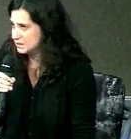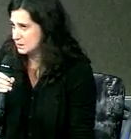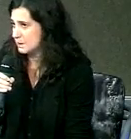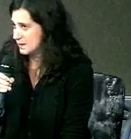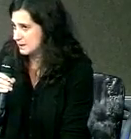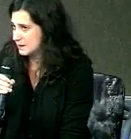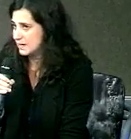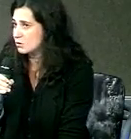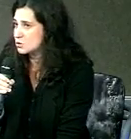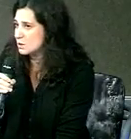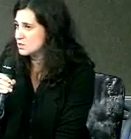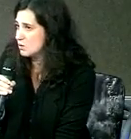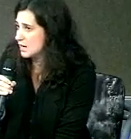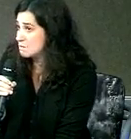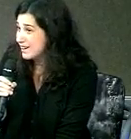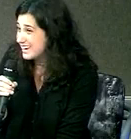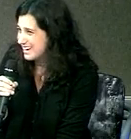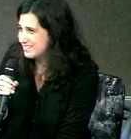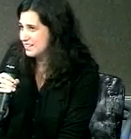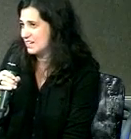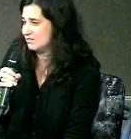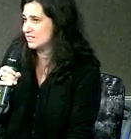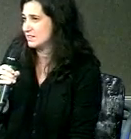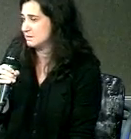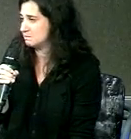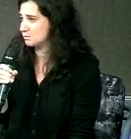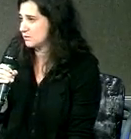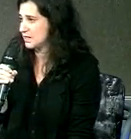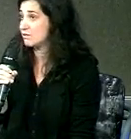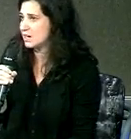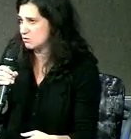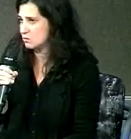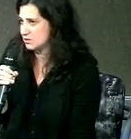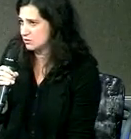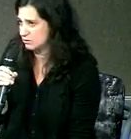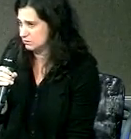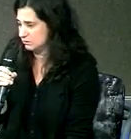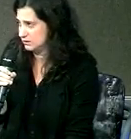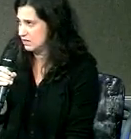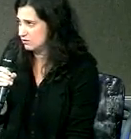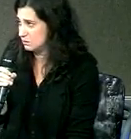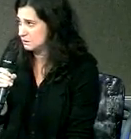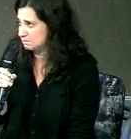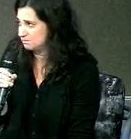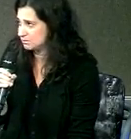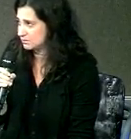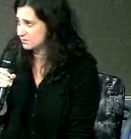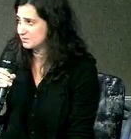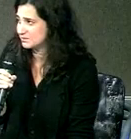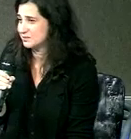quantitatif, la consommation elle n'est pas réelle avec la vraie consommation de la femme.